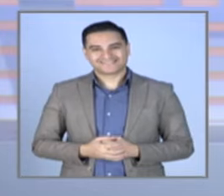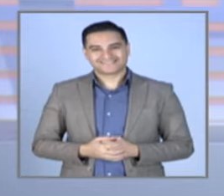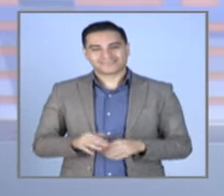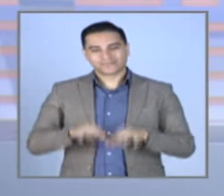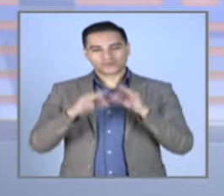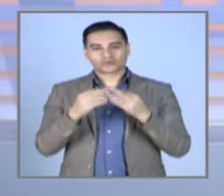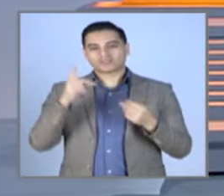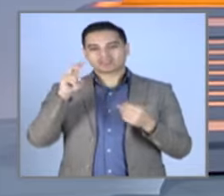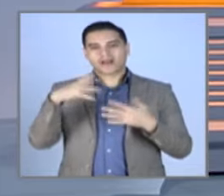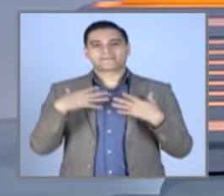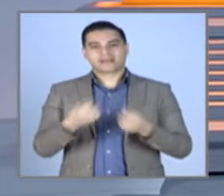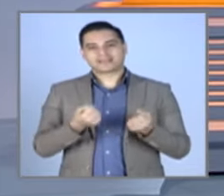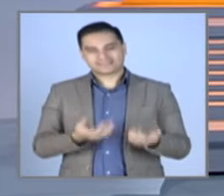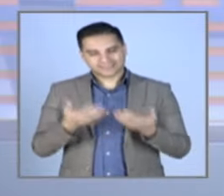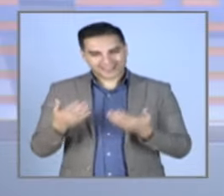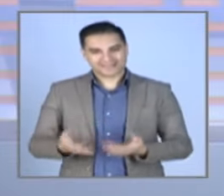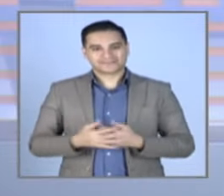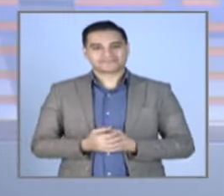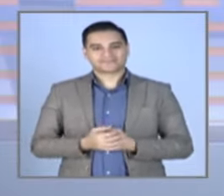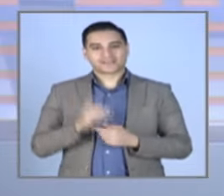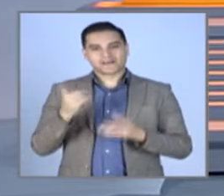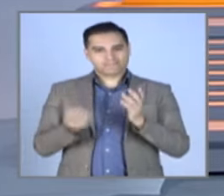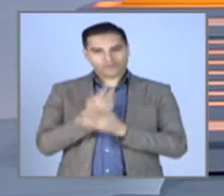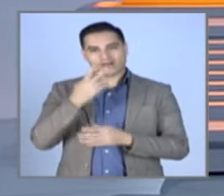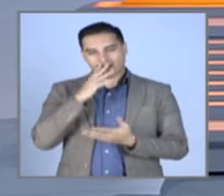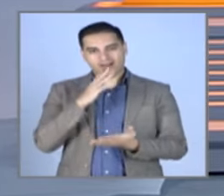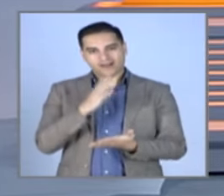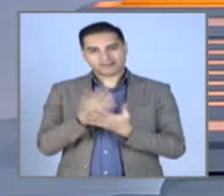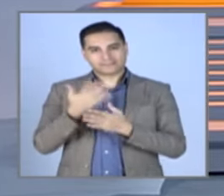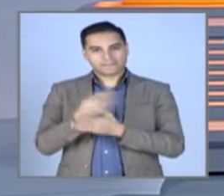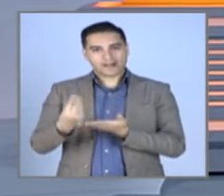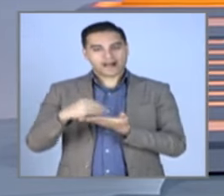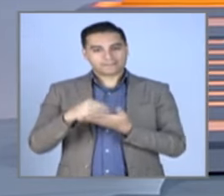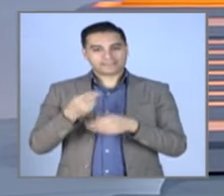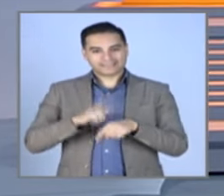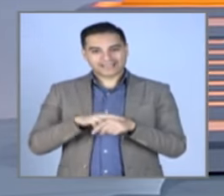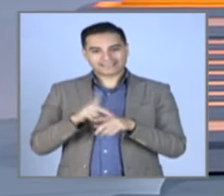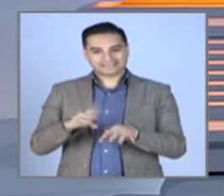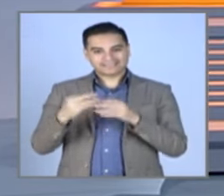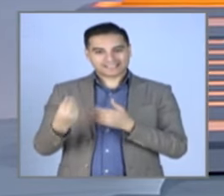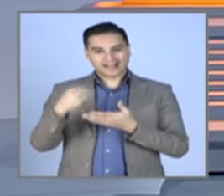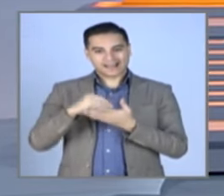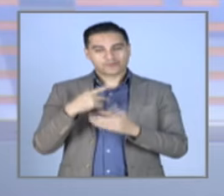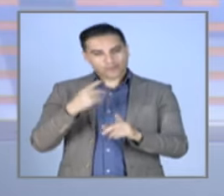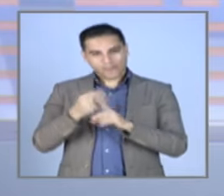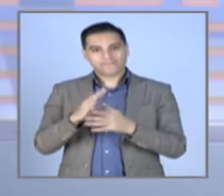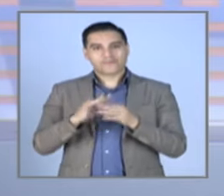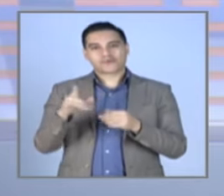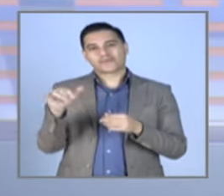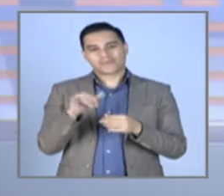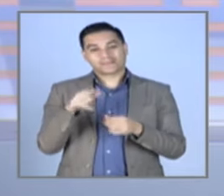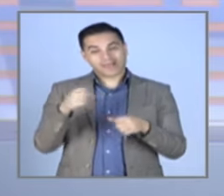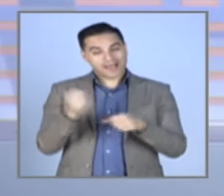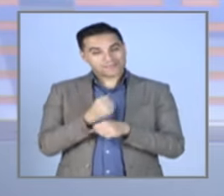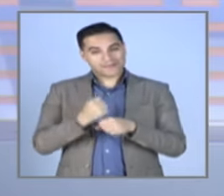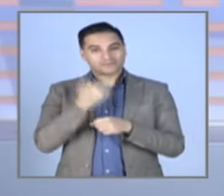عيلة طه، الحمد لله على السلامة. الله يسلم حضرتك. كانت مفاجأة إن أنتوا تشاركوا تاني بسرعة كده، كانت مفاجأة. لا حبينا الموضوع. الحقيقة عملتوا